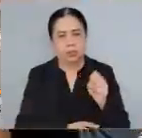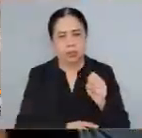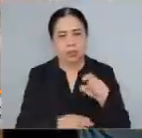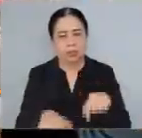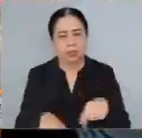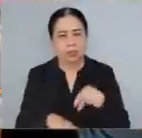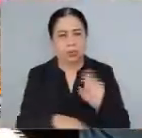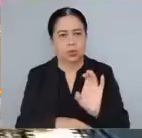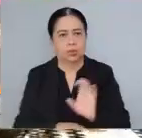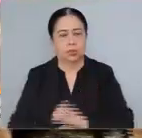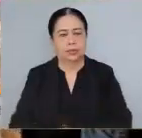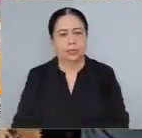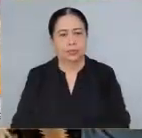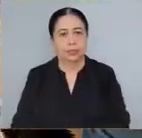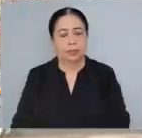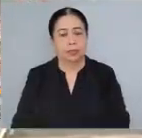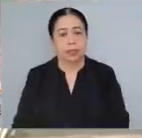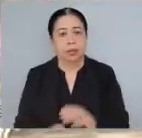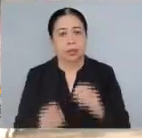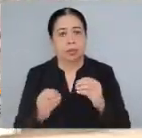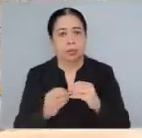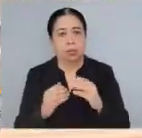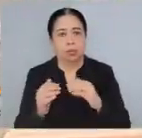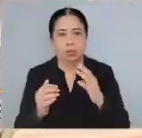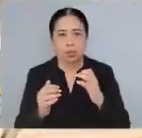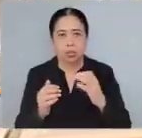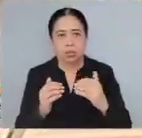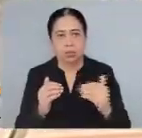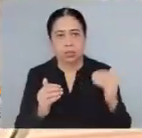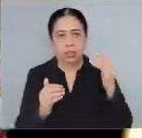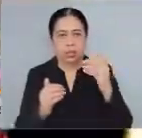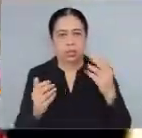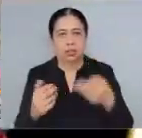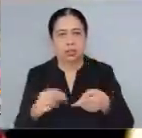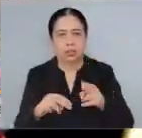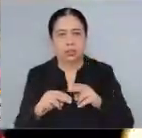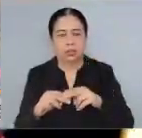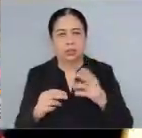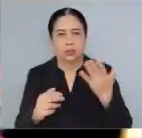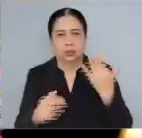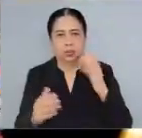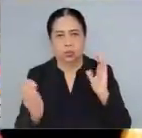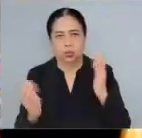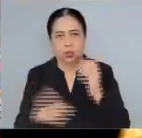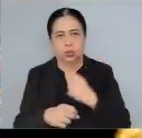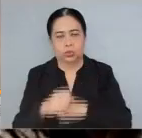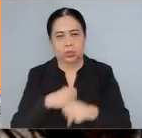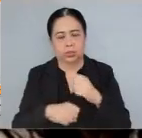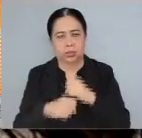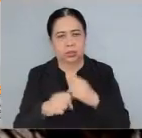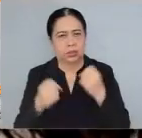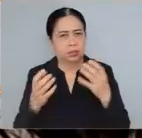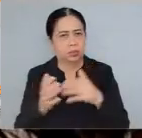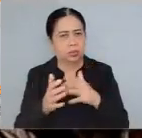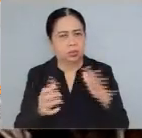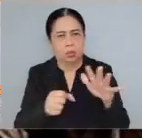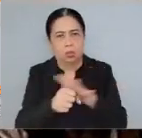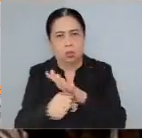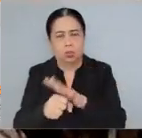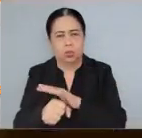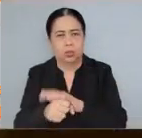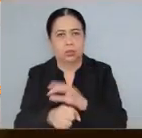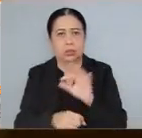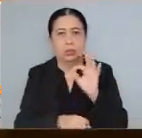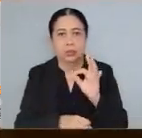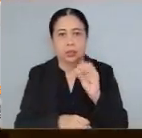City. 400 mas marami yan kumpara noong nakaraang school year. Sa dami ng mga estudyante, siksikan na sa 90